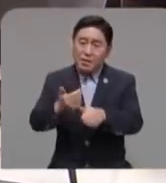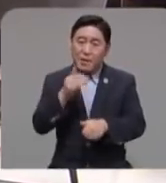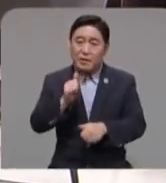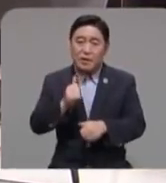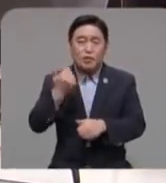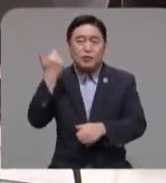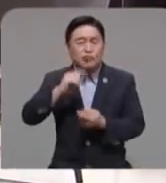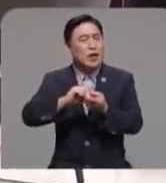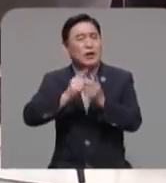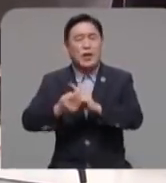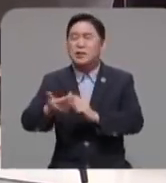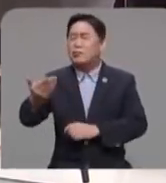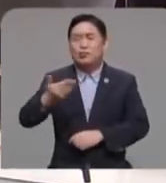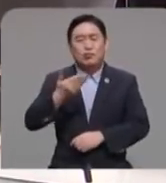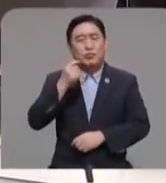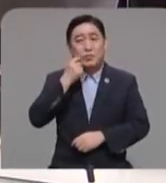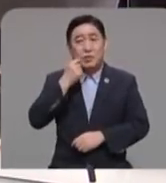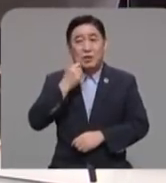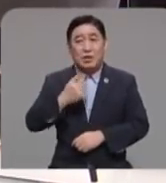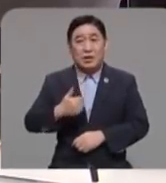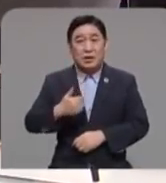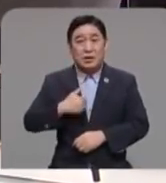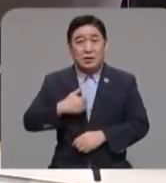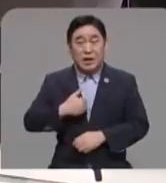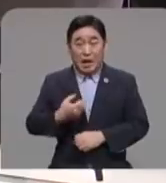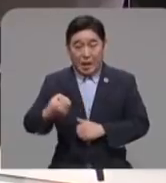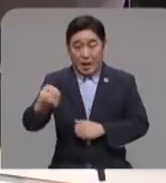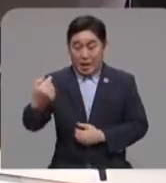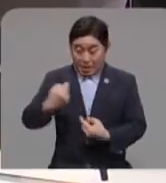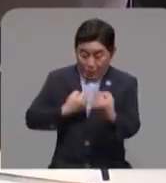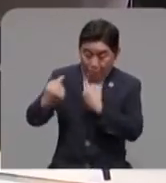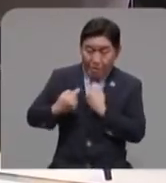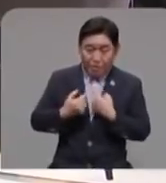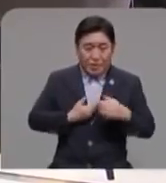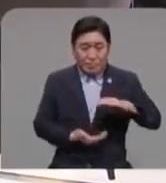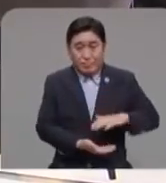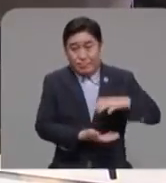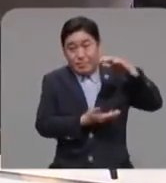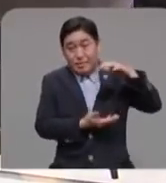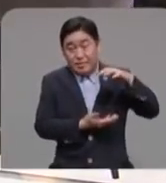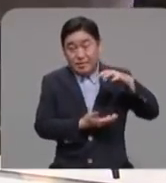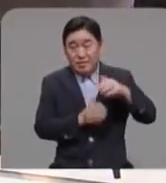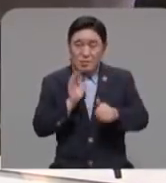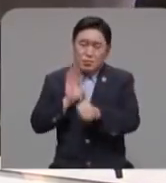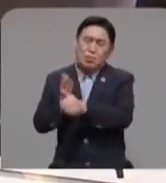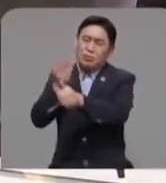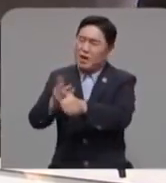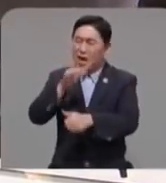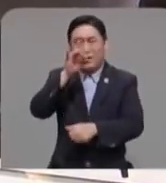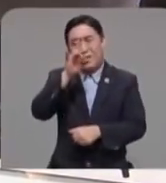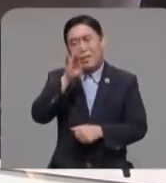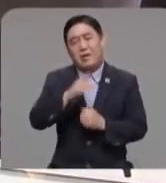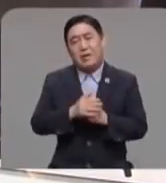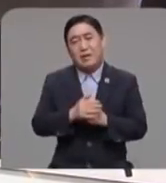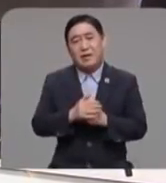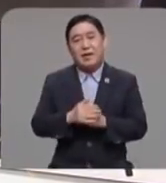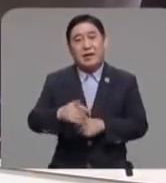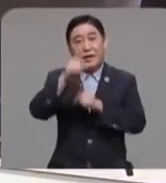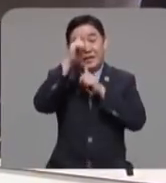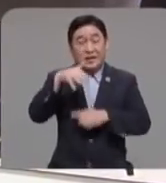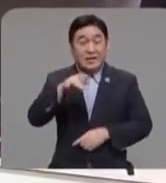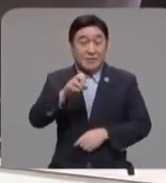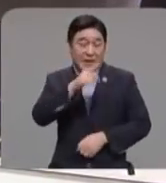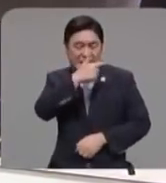없습니다. 코치한다고 제가 파고들고 저한테 제보 주고 제가 준비되어 있는 것을 코치한다고 이게 되겠습니까? 저는